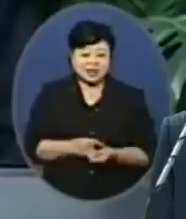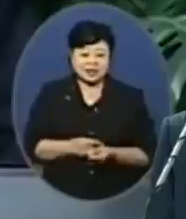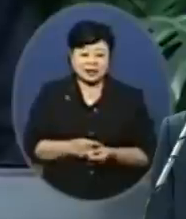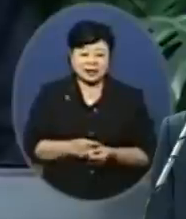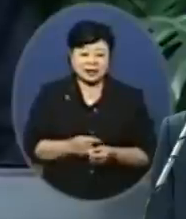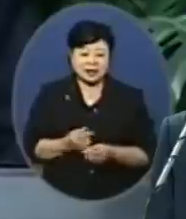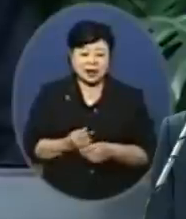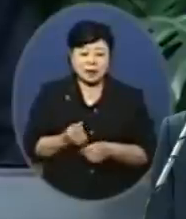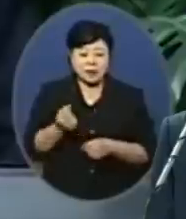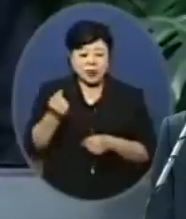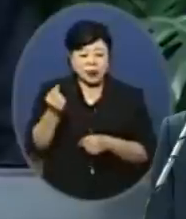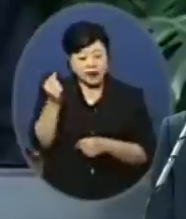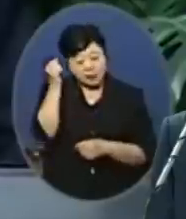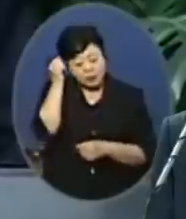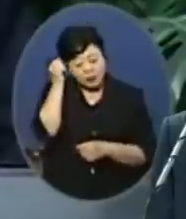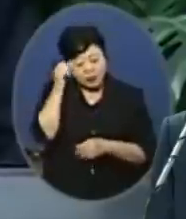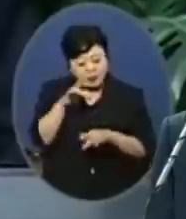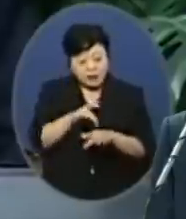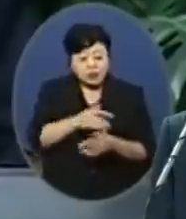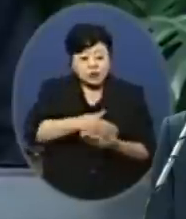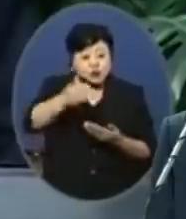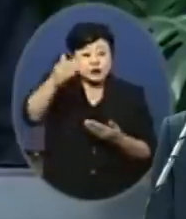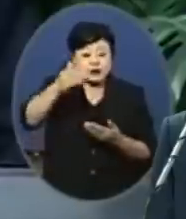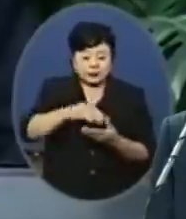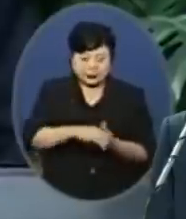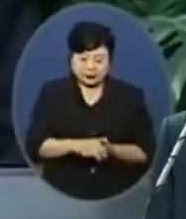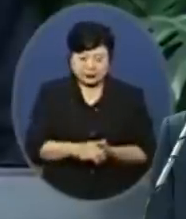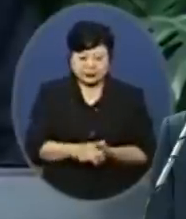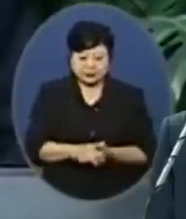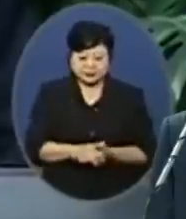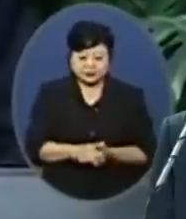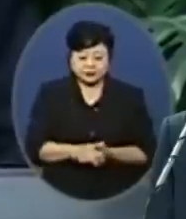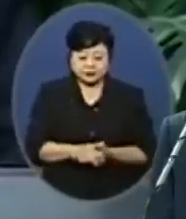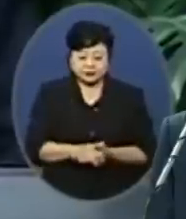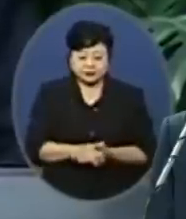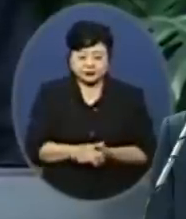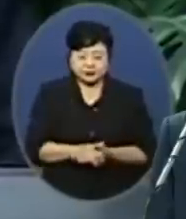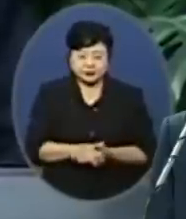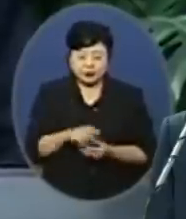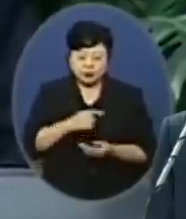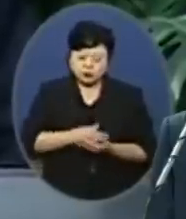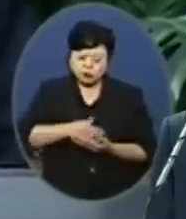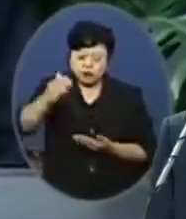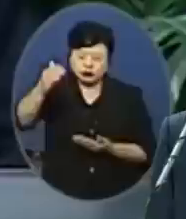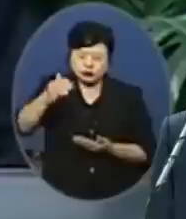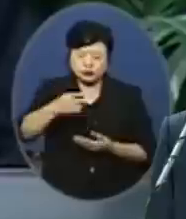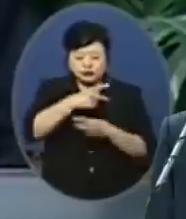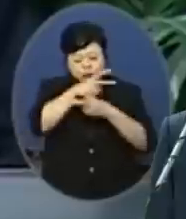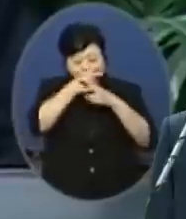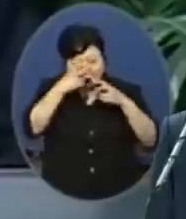머리에 마귀를 쫓아내는 일을 하고는 눕습니다.